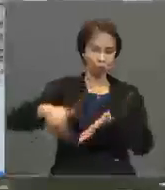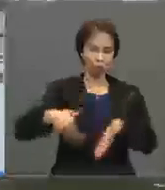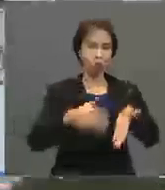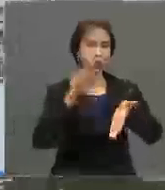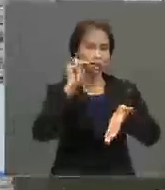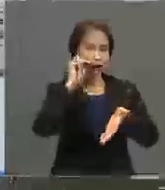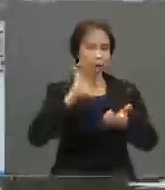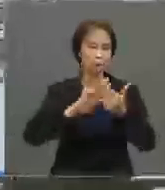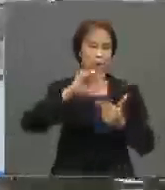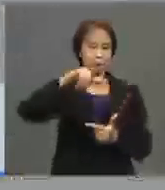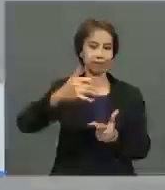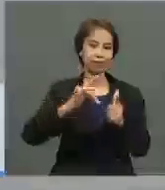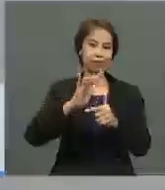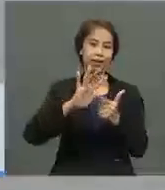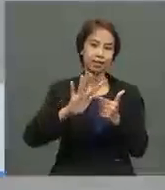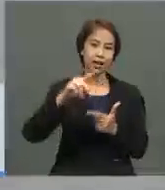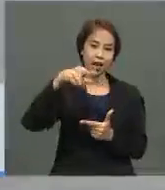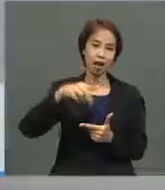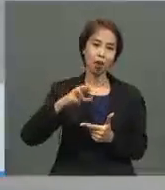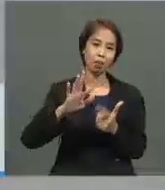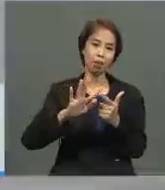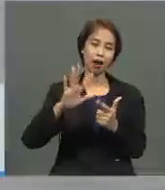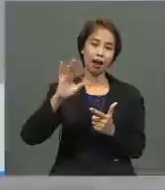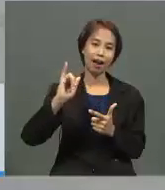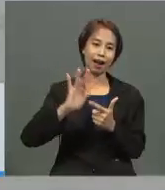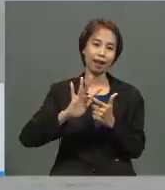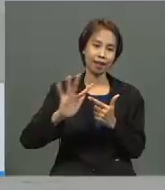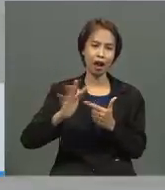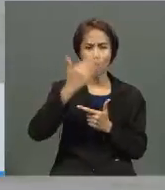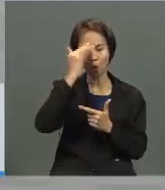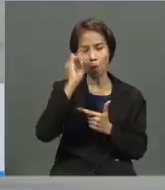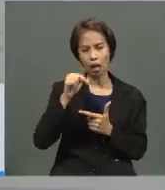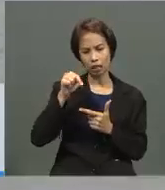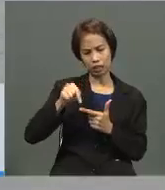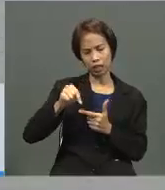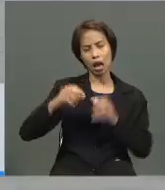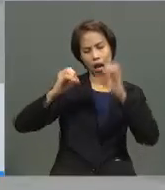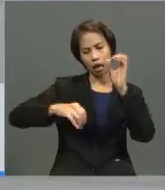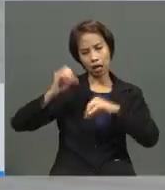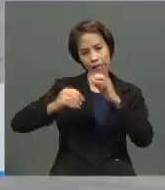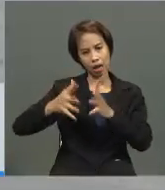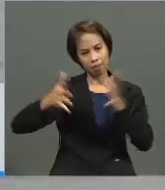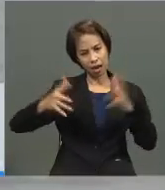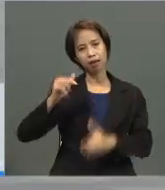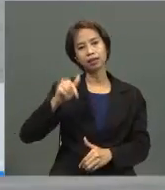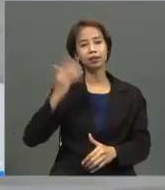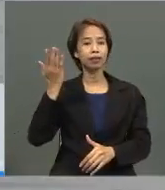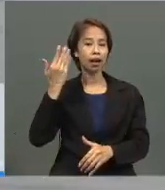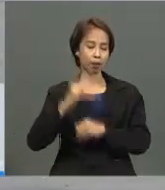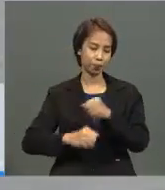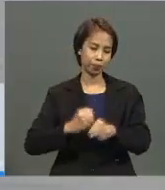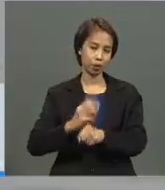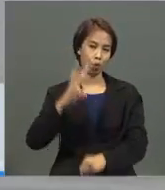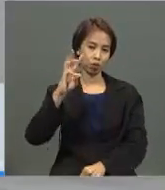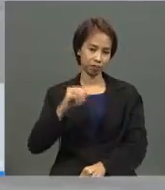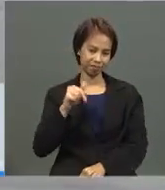ก่อนเนื่องจากว่าแม่น้ำเจ้าพระยาเนี่ยมีปริมาณขยะในแม่น้ำมากที่สุดโดยเมื่อปี2560ค่ะก็มีปริม